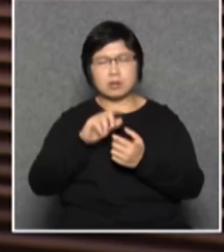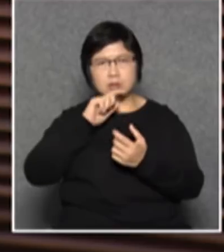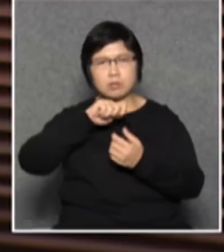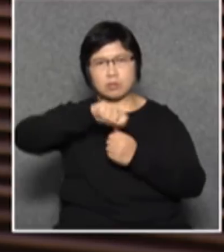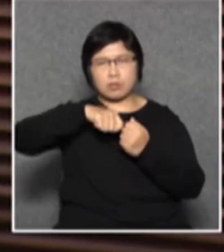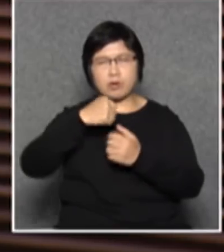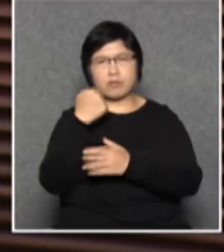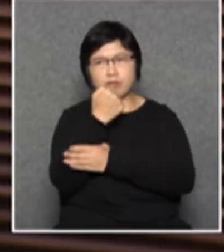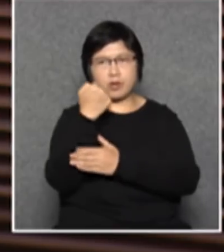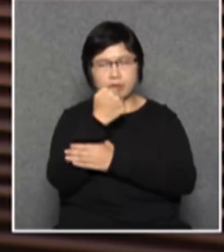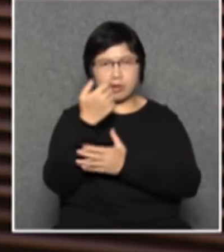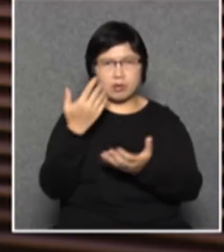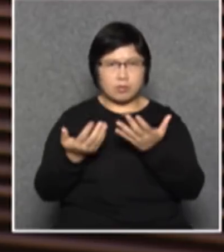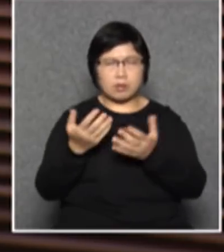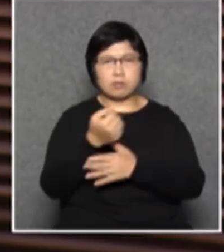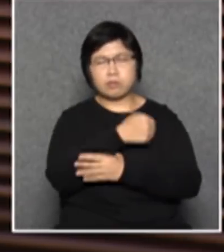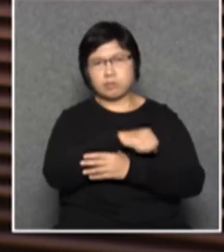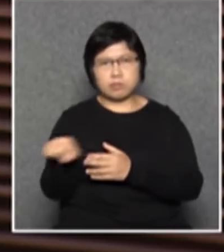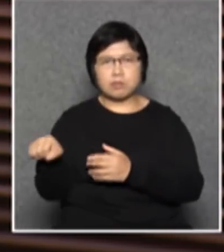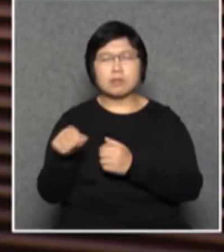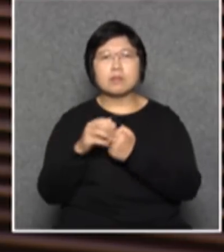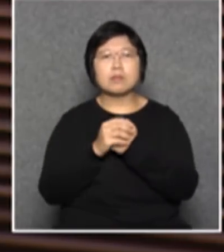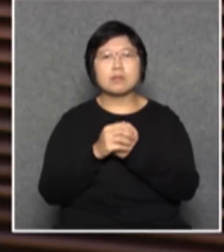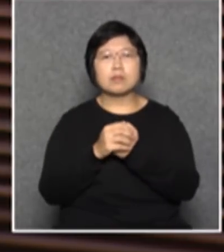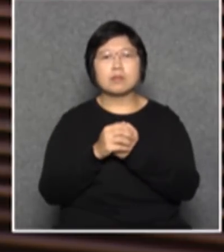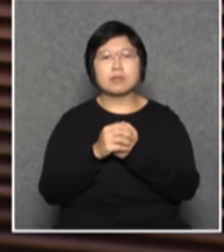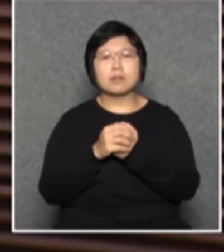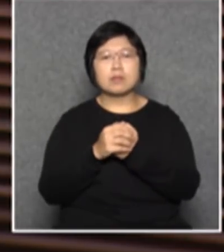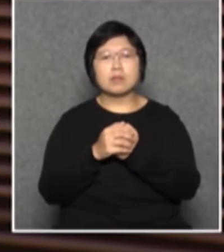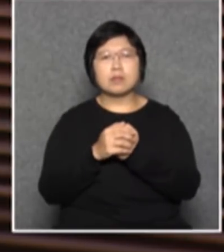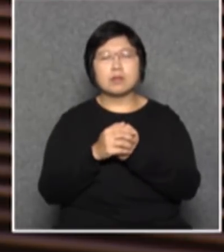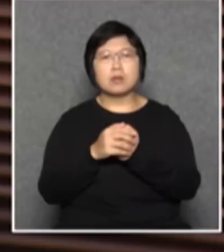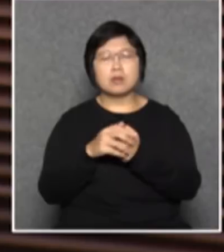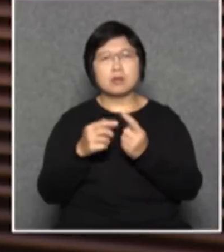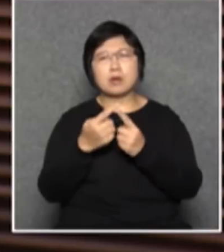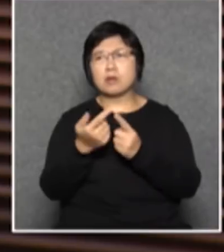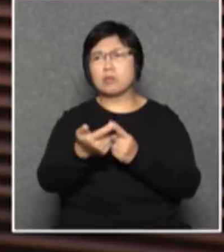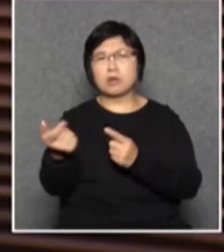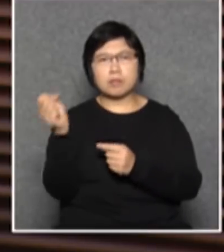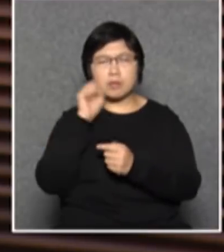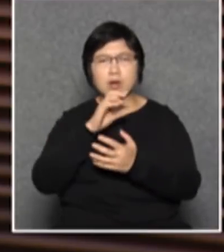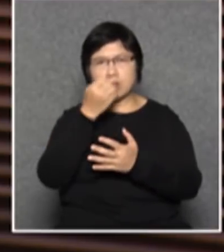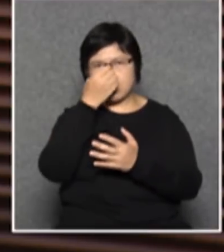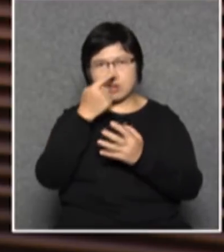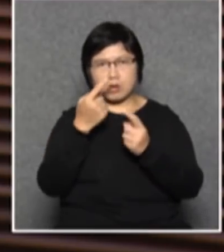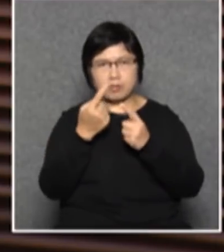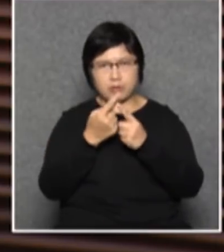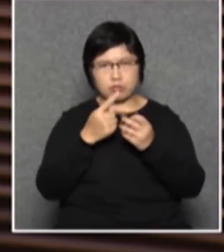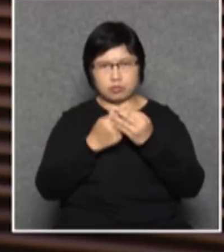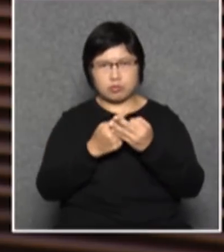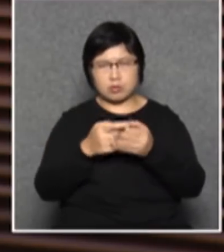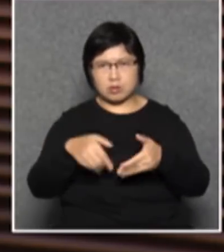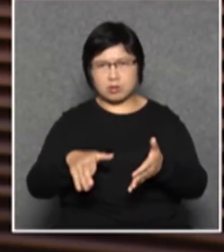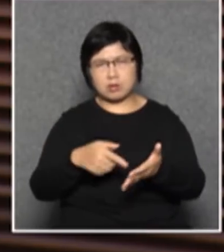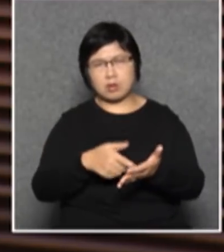之下很可能被否決。很多市民都會問，為何香港的民主路會走到如